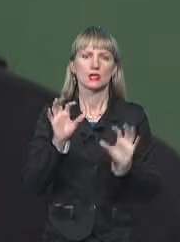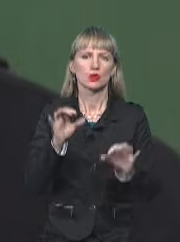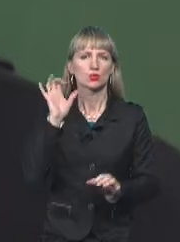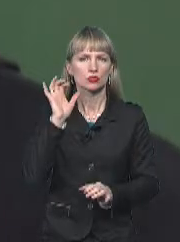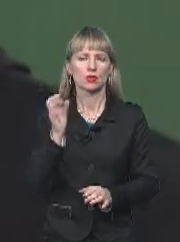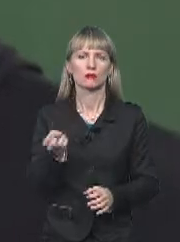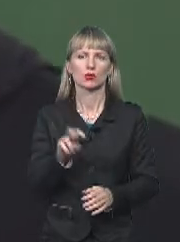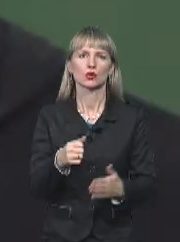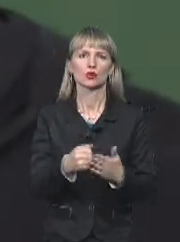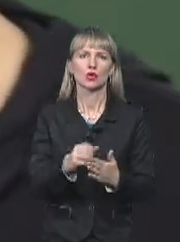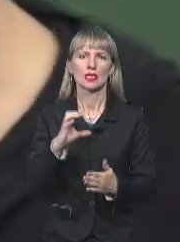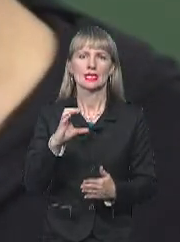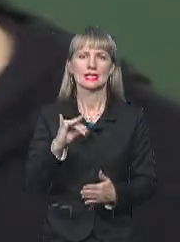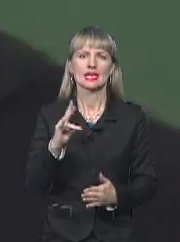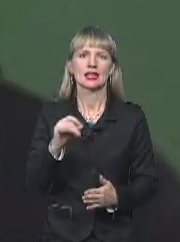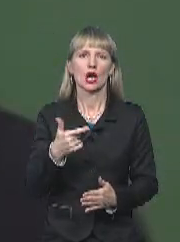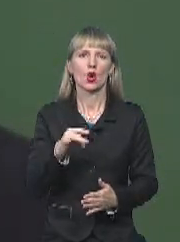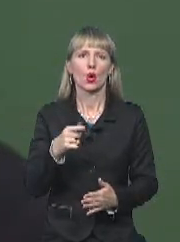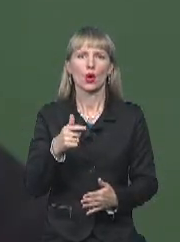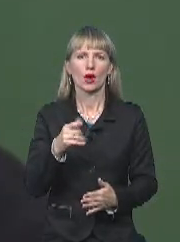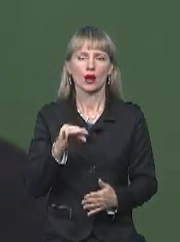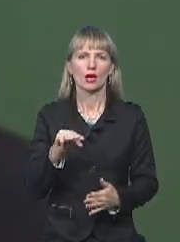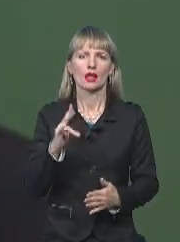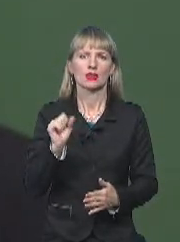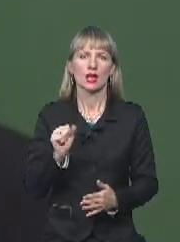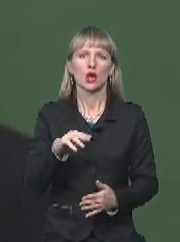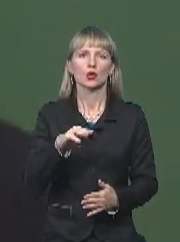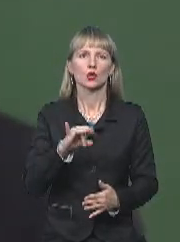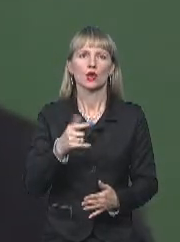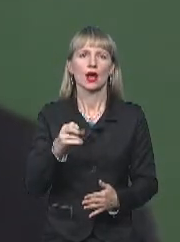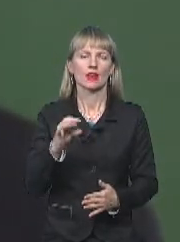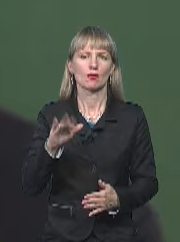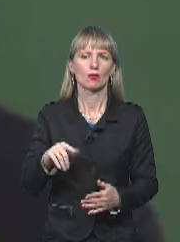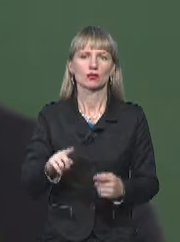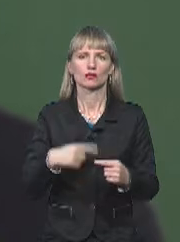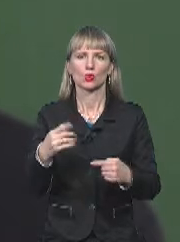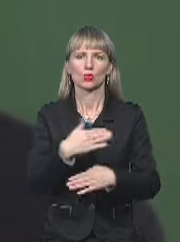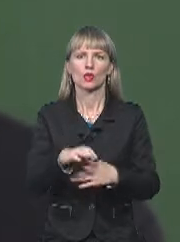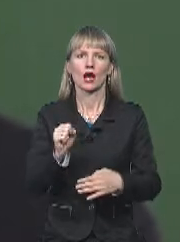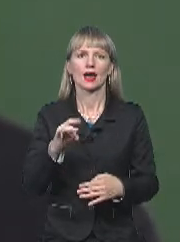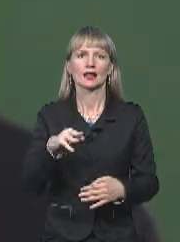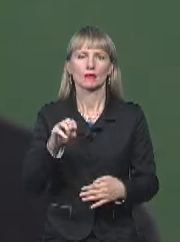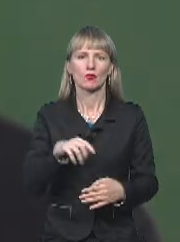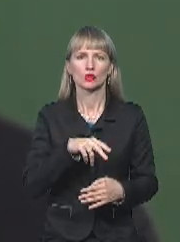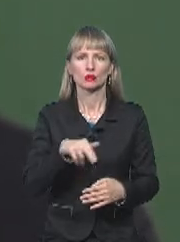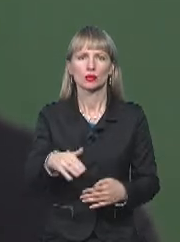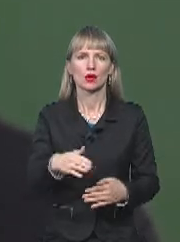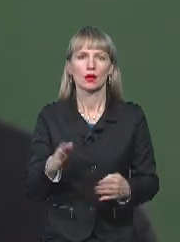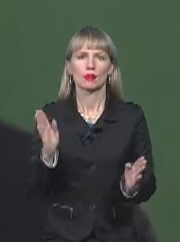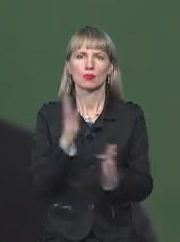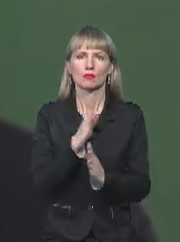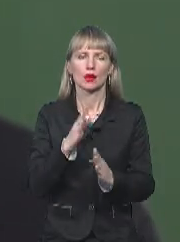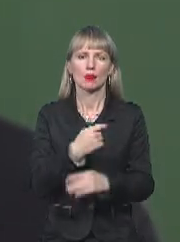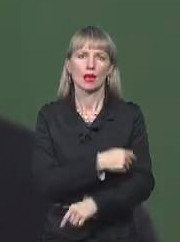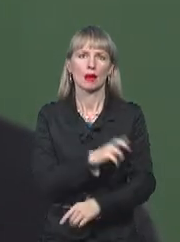до синагоги на Тургенєва, там, де збирали євреїв. А потім пішки через вулицю Артема вони спускались і проходили повз лікарню